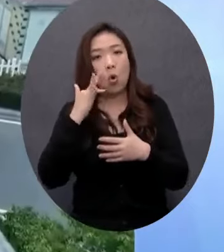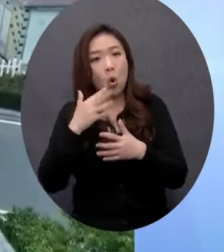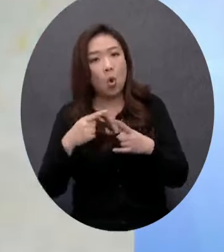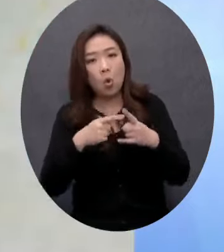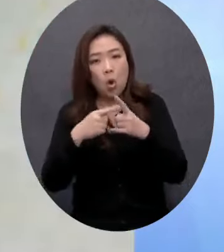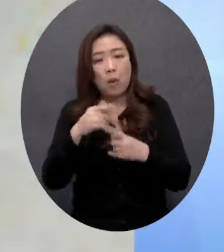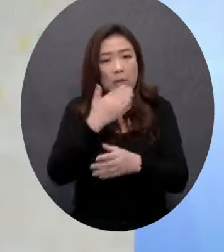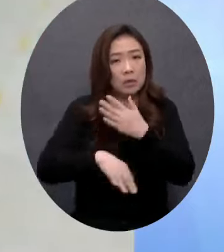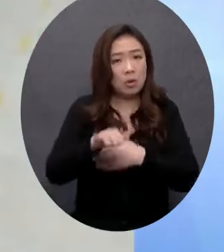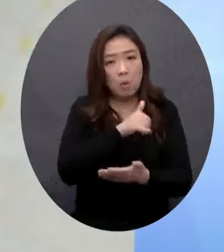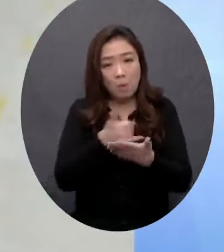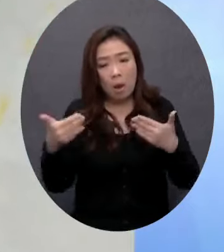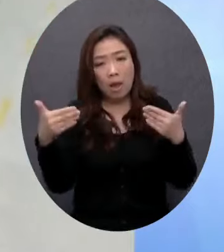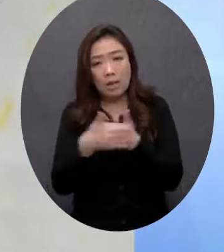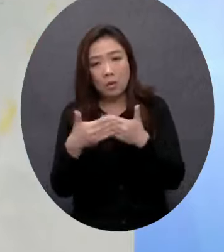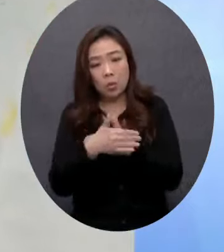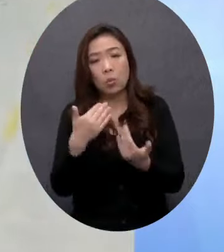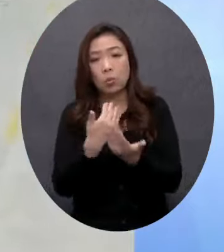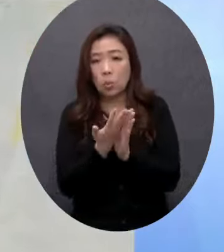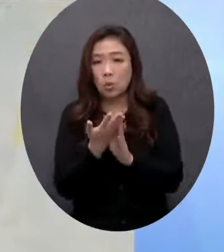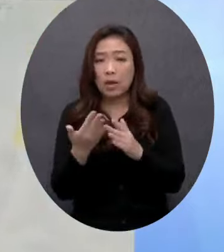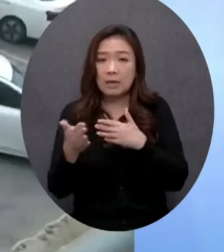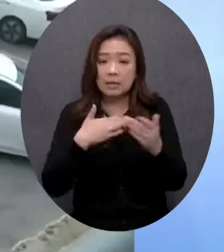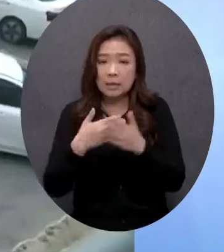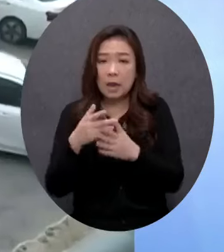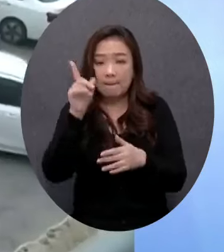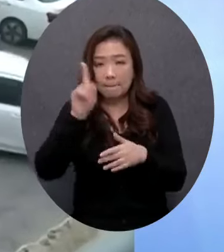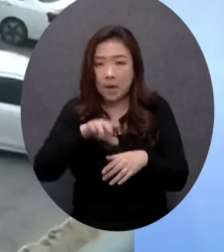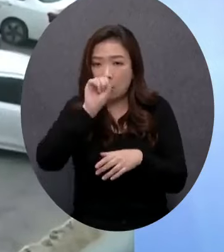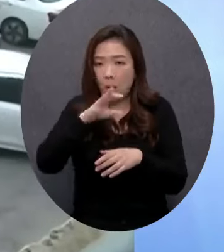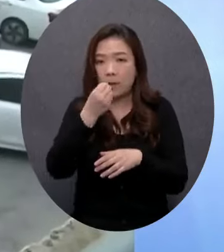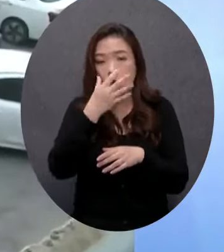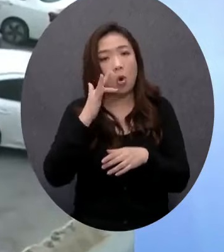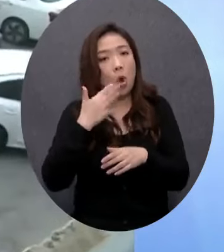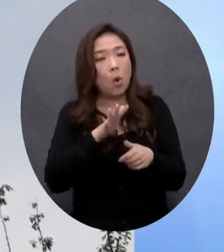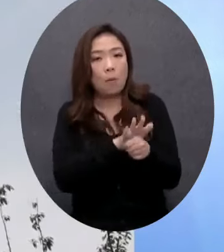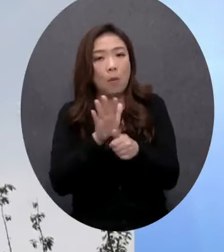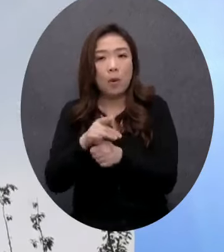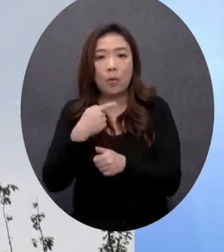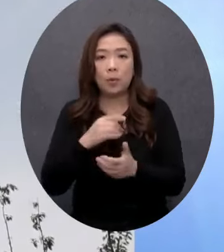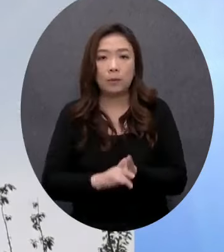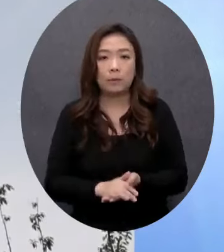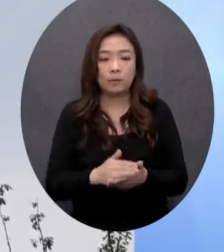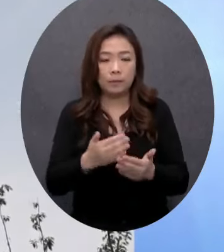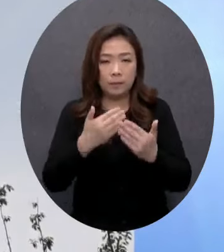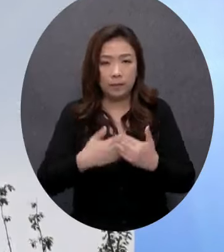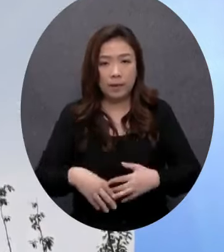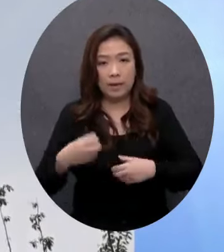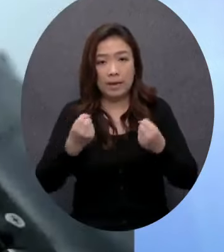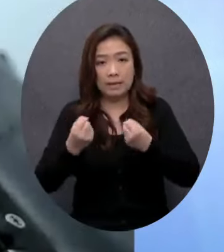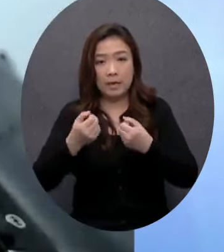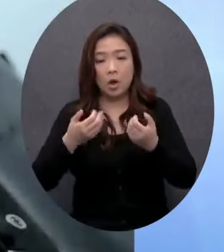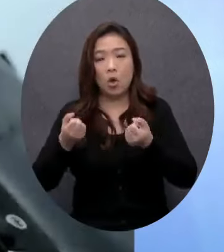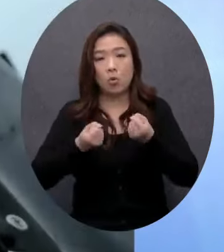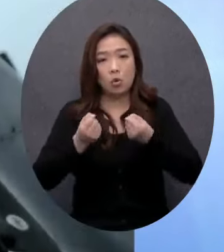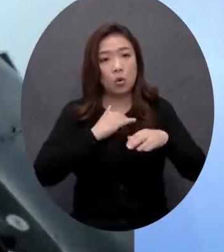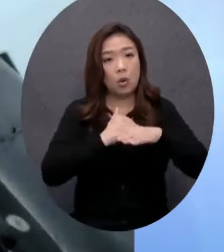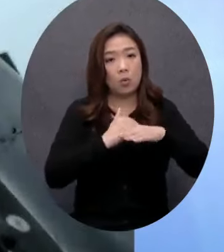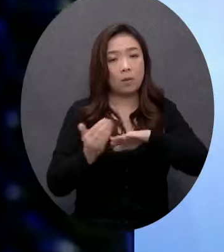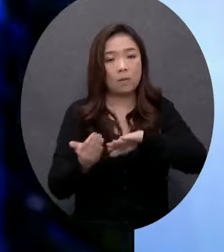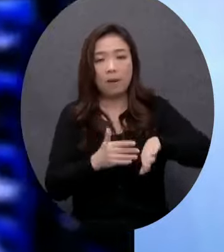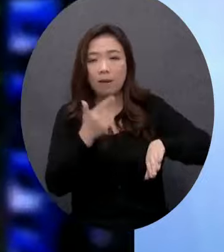伤亡的交通事故及时通报港澳方面，并提供协助等。 除了车辆通关，其他在新领